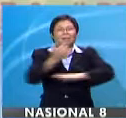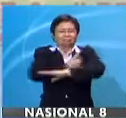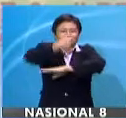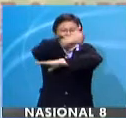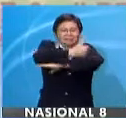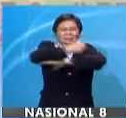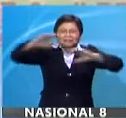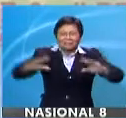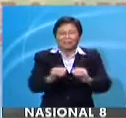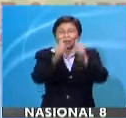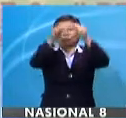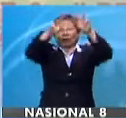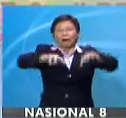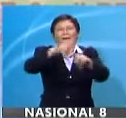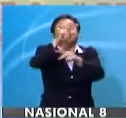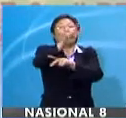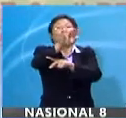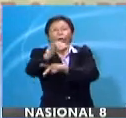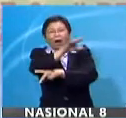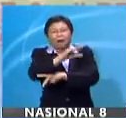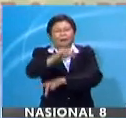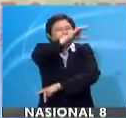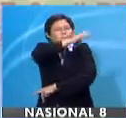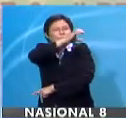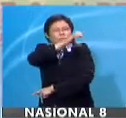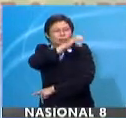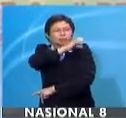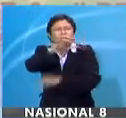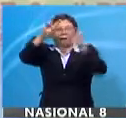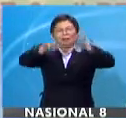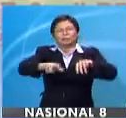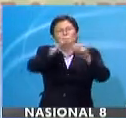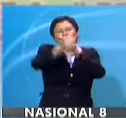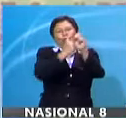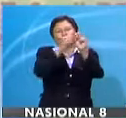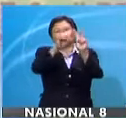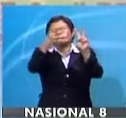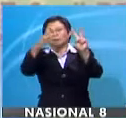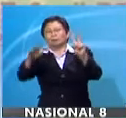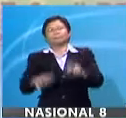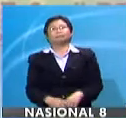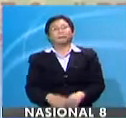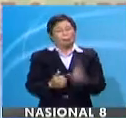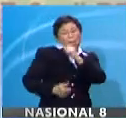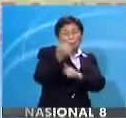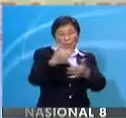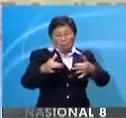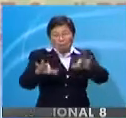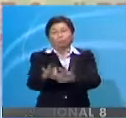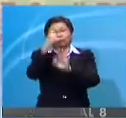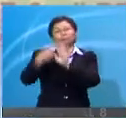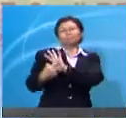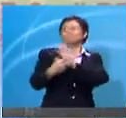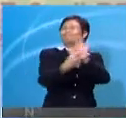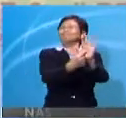Kemuncak ASEAN ke-26 ini dan juga kepengerusian ASEAN 2015, dan yang lebih penting pastinya untuk